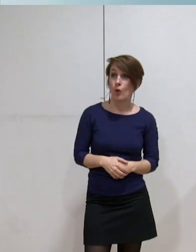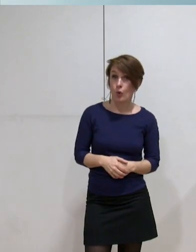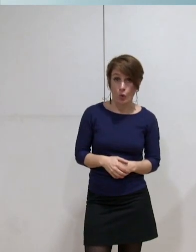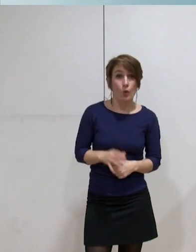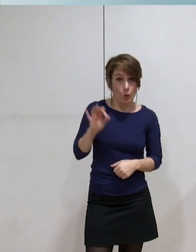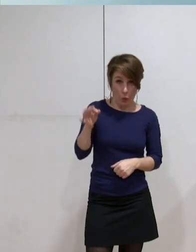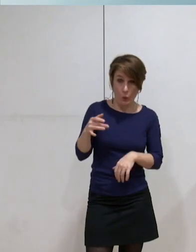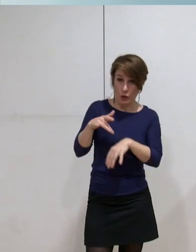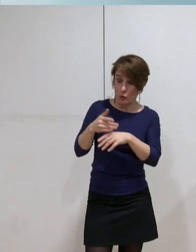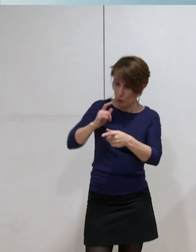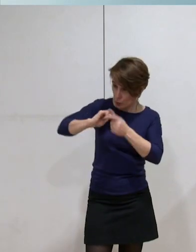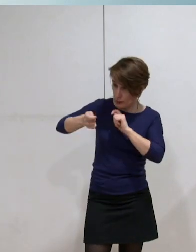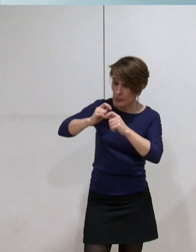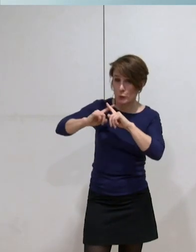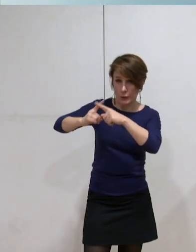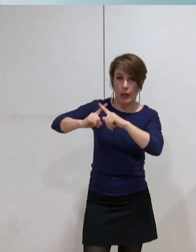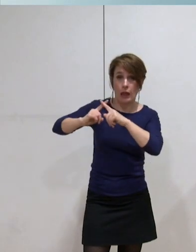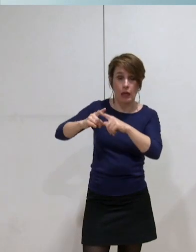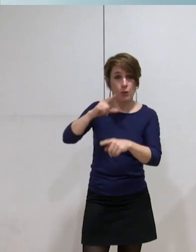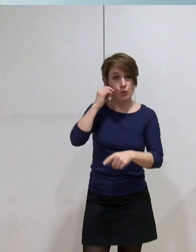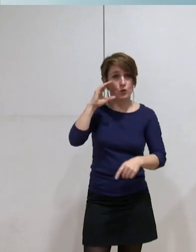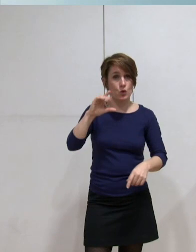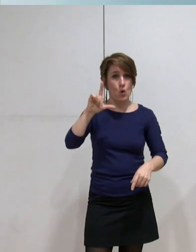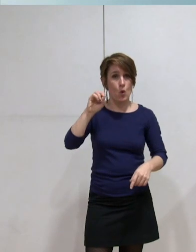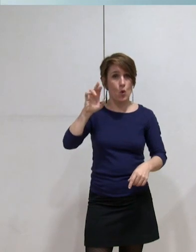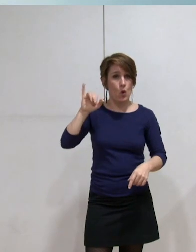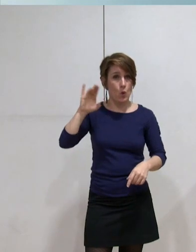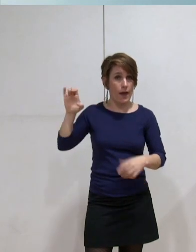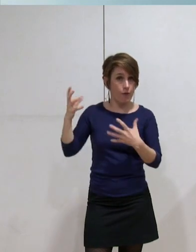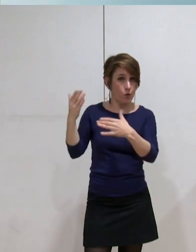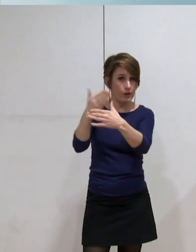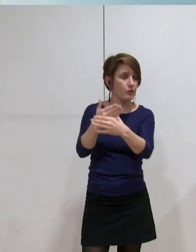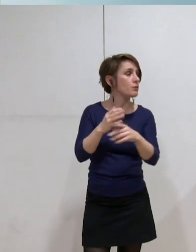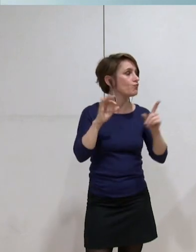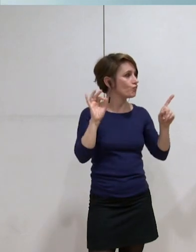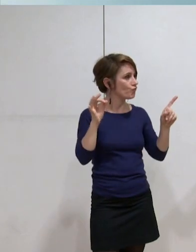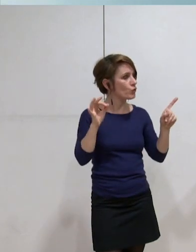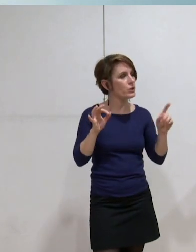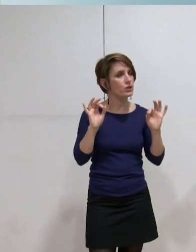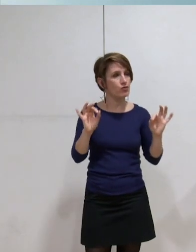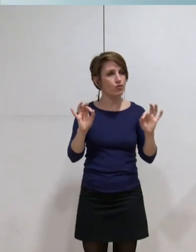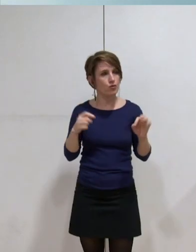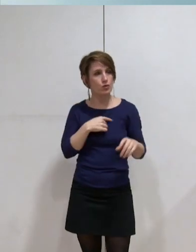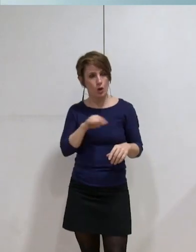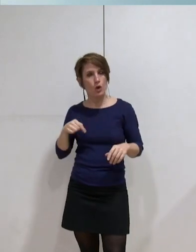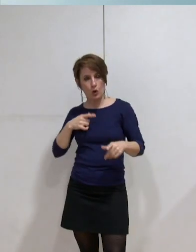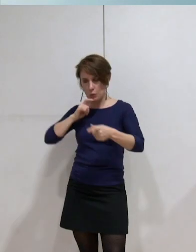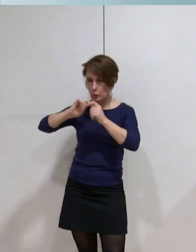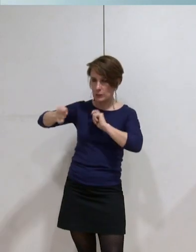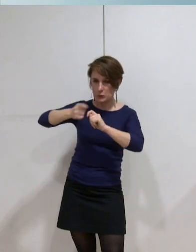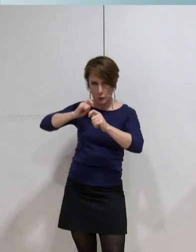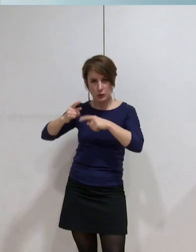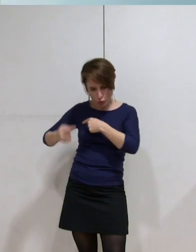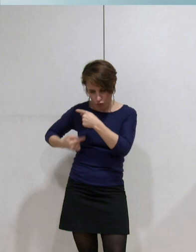les discussions avanceent monsieur clouer si vous voulez en dire un mot effectivement les les discussions avancent nous nous étions engagés à